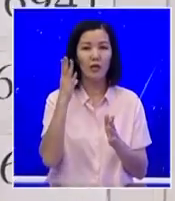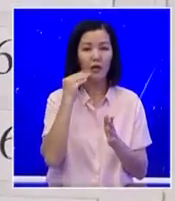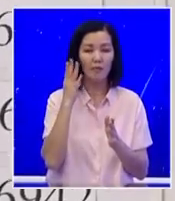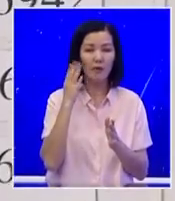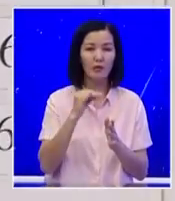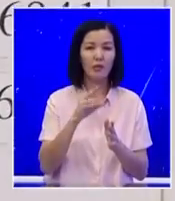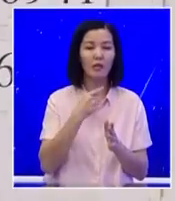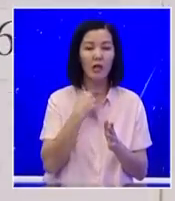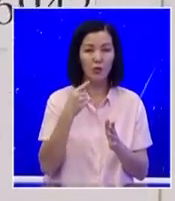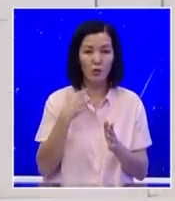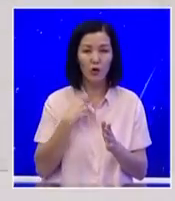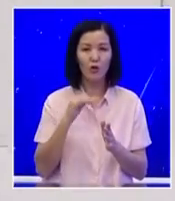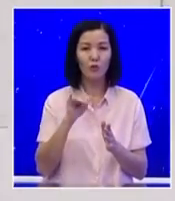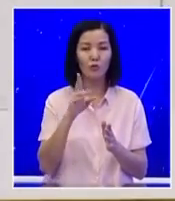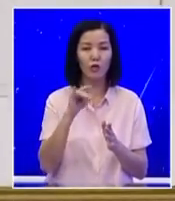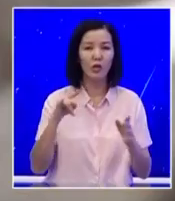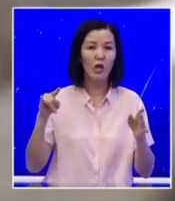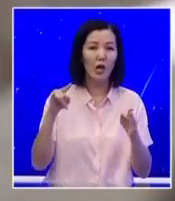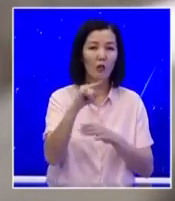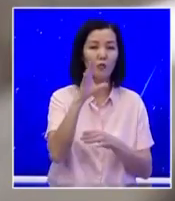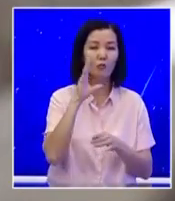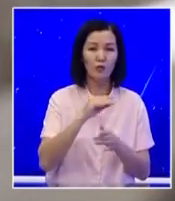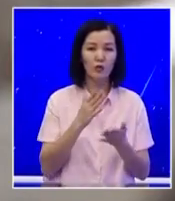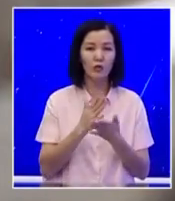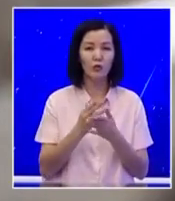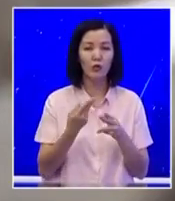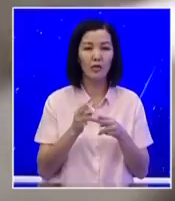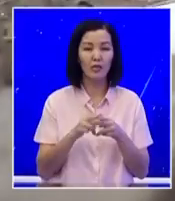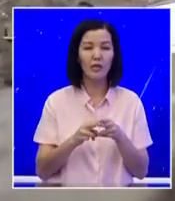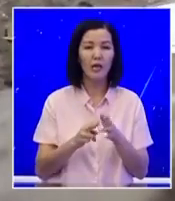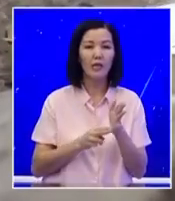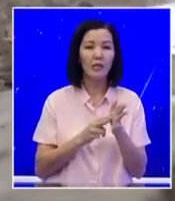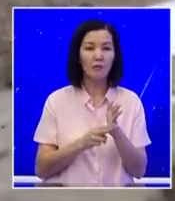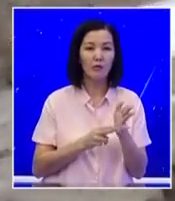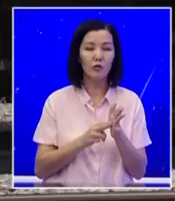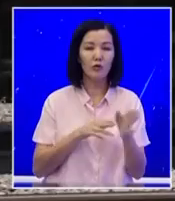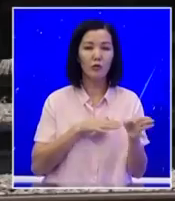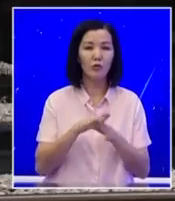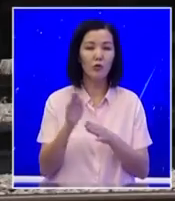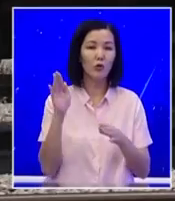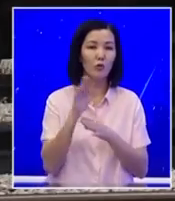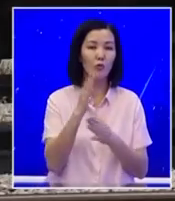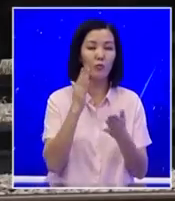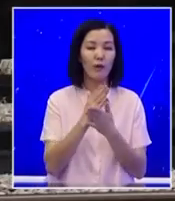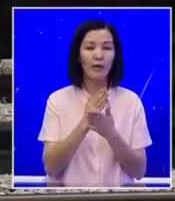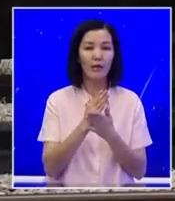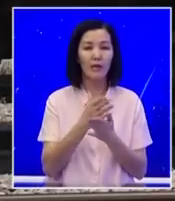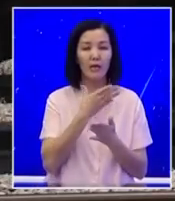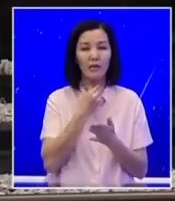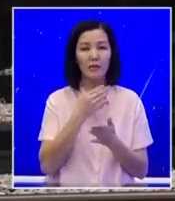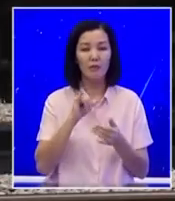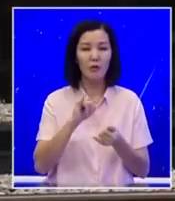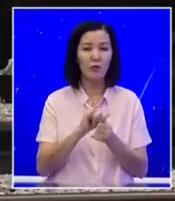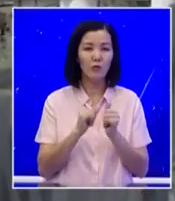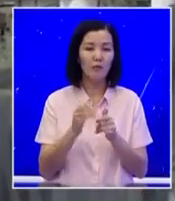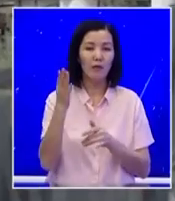Талдықорған Үшарал бағытындағы әуе көлігі көкке көтеріледі. Биыл темір жол желісінде де толығу бар. Басқаламен Семей, Өскемен,